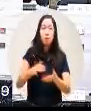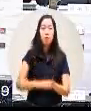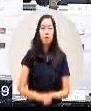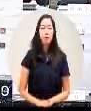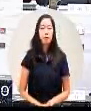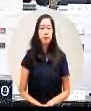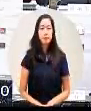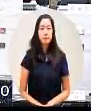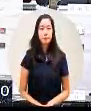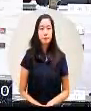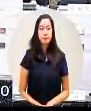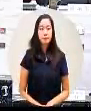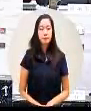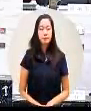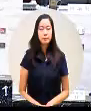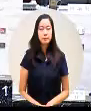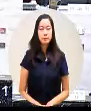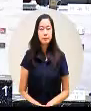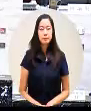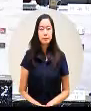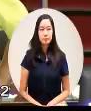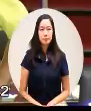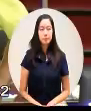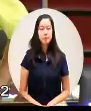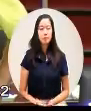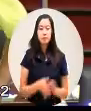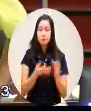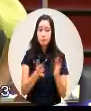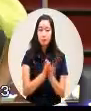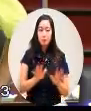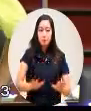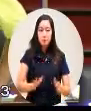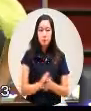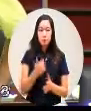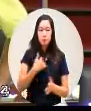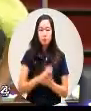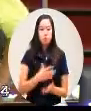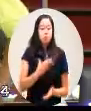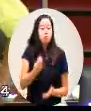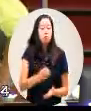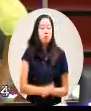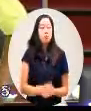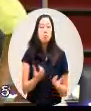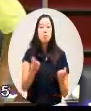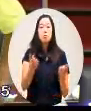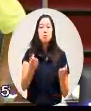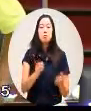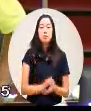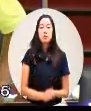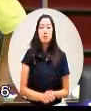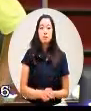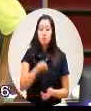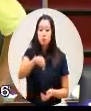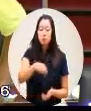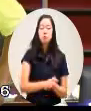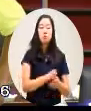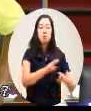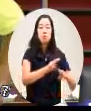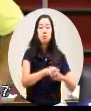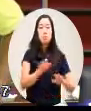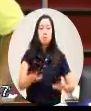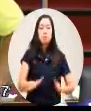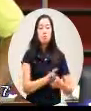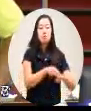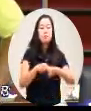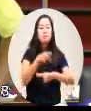里？他 要伟大啦。 所以说在这里不是我不怕而已，我也说我在座，我陈